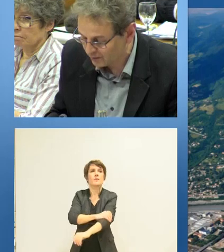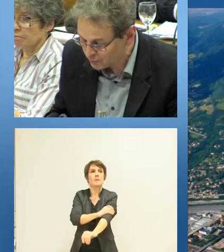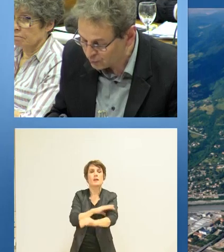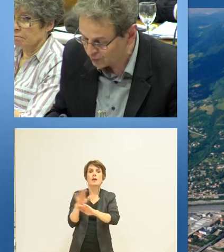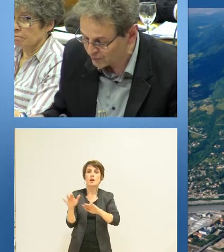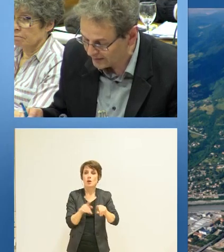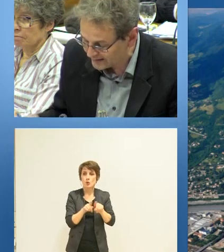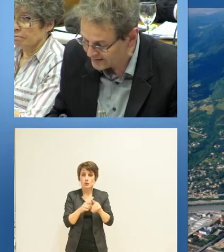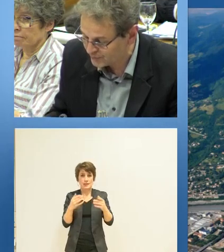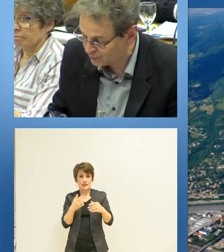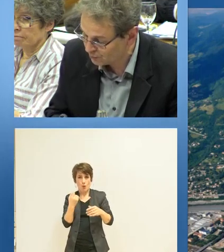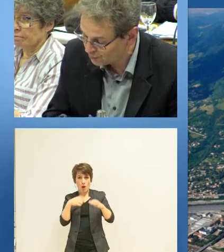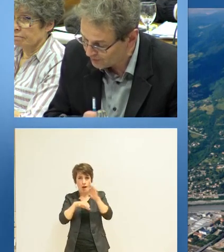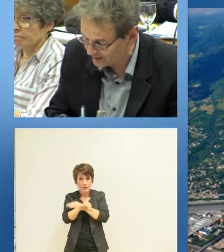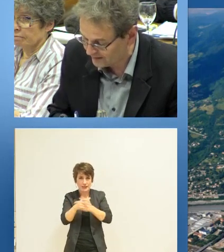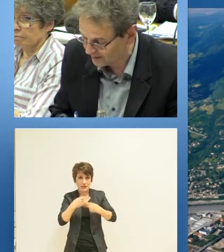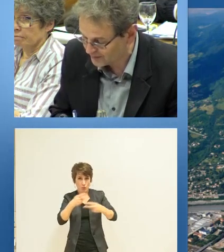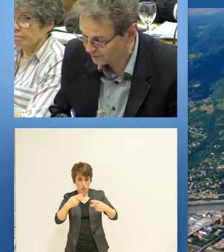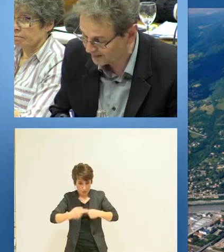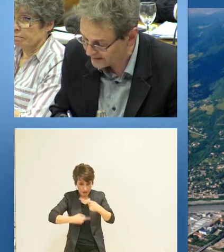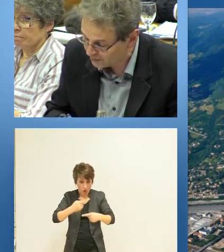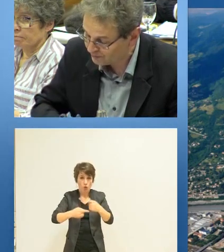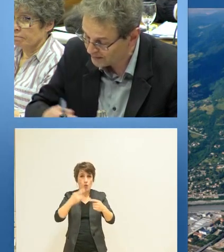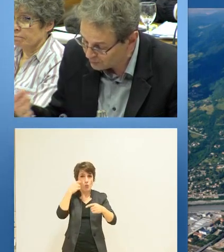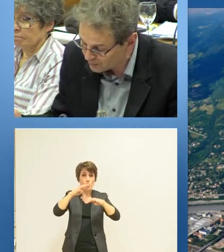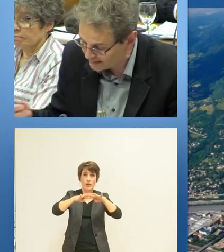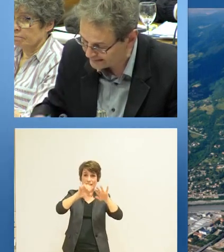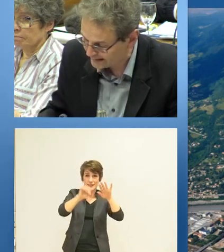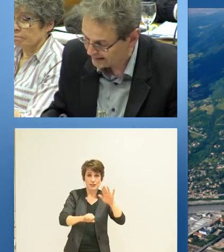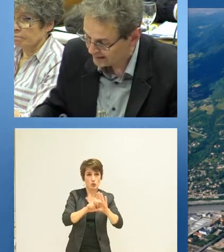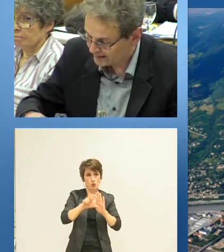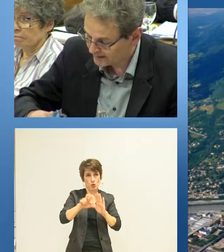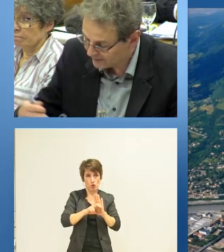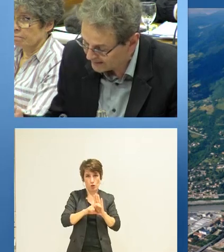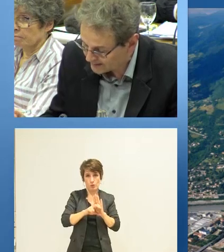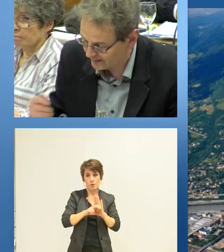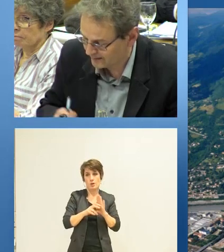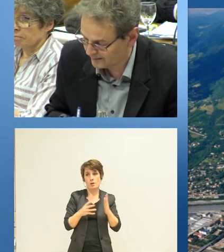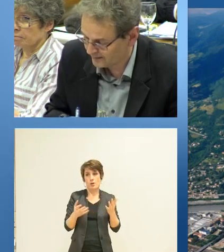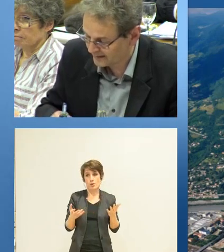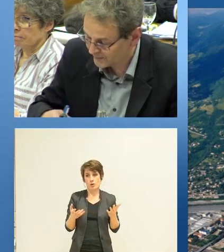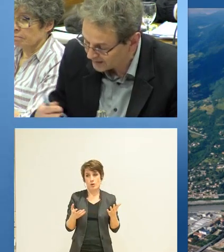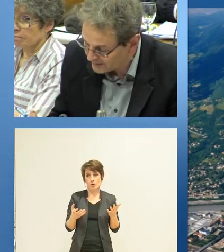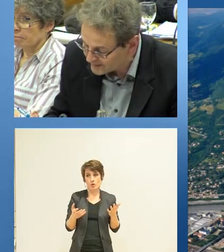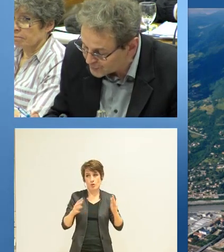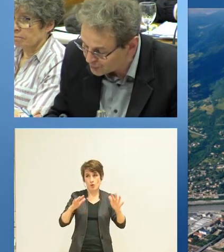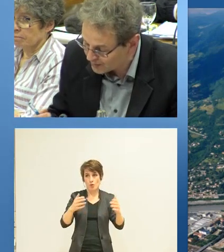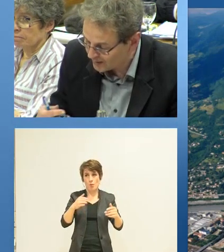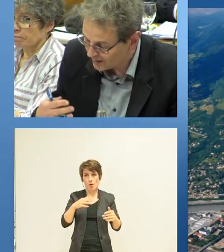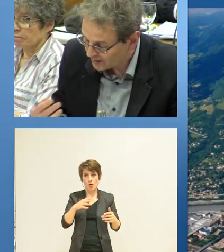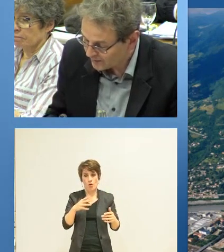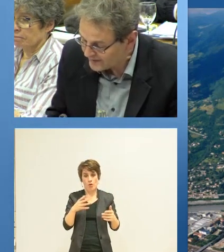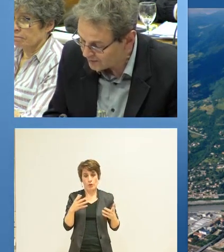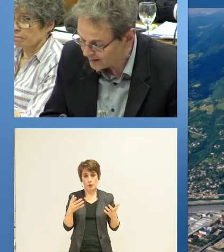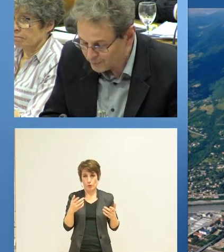en cours sur les quartiers sud de grenoble délibération précédent mais au delà avec la centralité sud